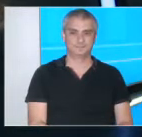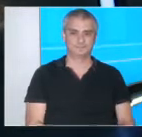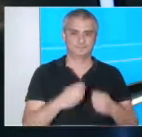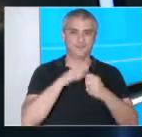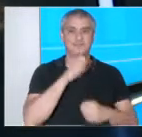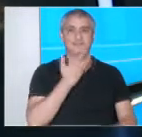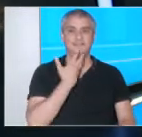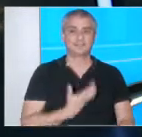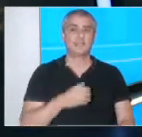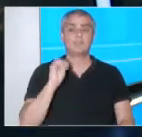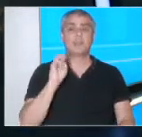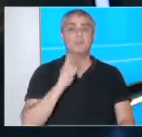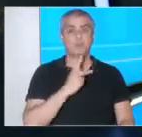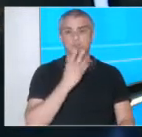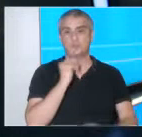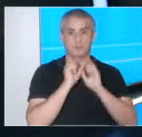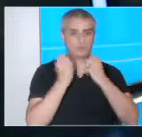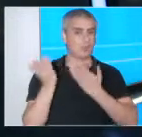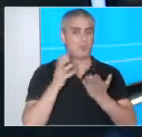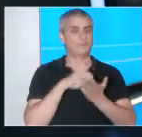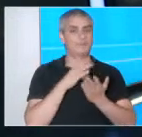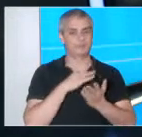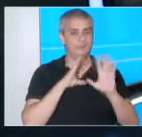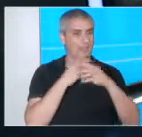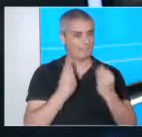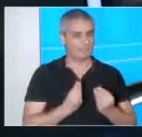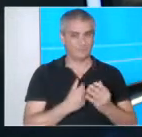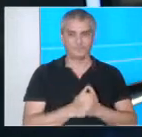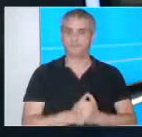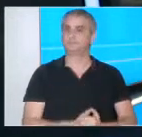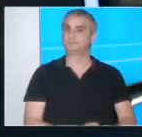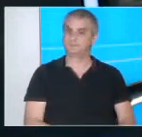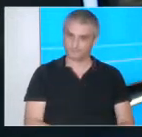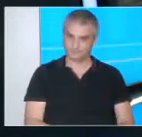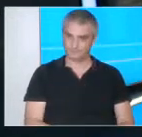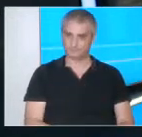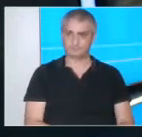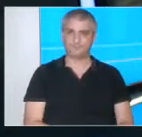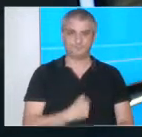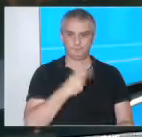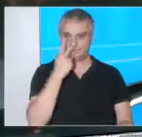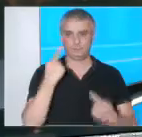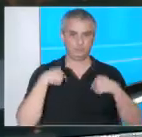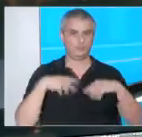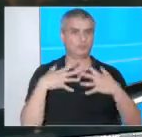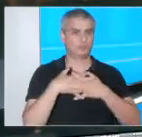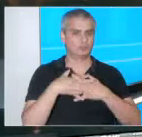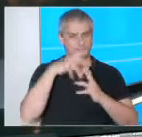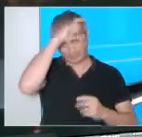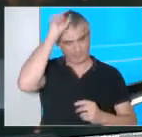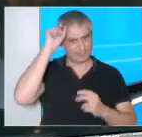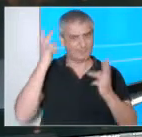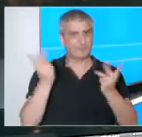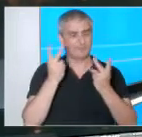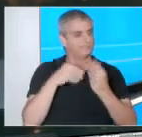חבר הכנסת מאיר פרוש, יהדות התורה, האורח המרכזי שלנו, ערב טוב לך. ערב טוב ומבורך. ראינו שיושבת ראש הקואליציה, עידית סילמן,